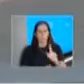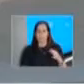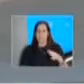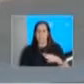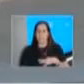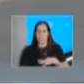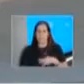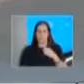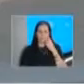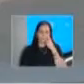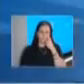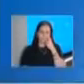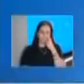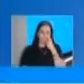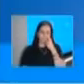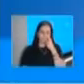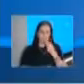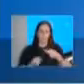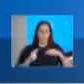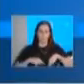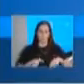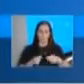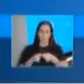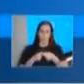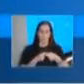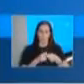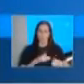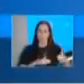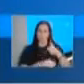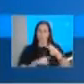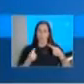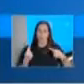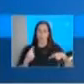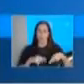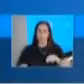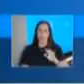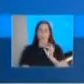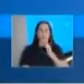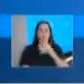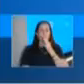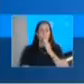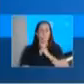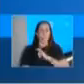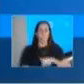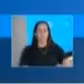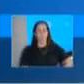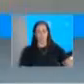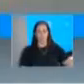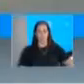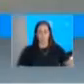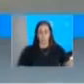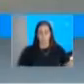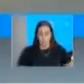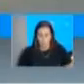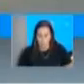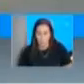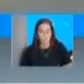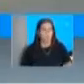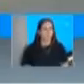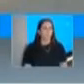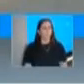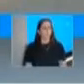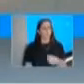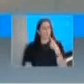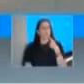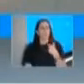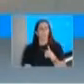הנפגעים הישירים איתנו באולפן? גיא אליהו, יושב ראש האיגוד הארצי למנהלי מחלקות הנוער ברשויות המקומיות. שלום. שלום, אורן. טוב, בוא נדבר רגע